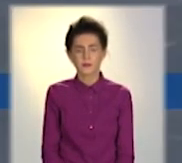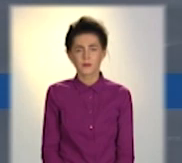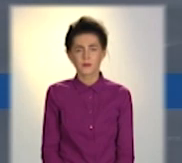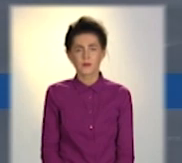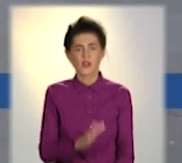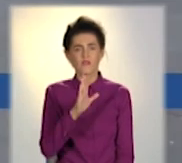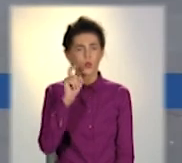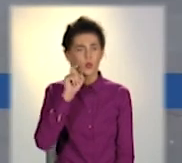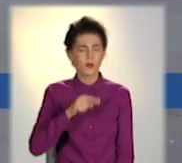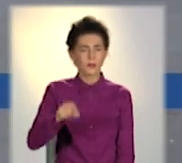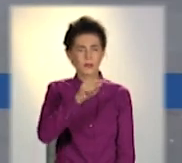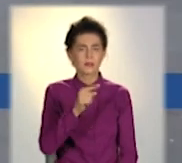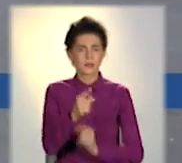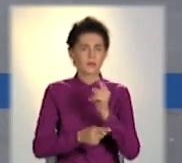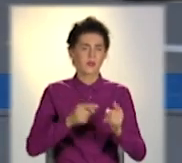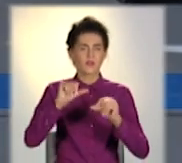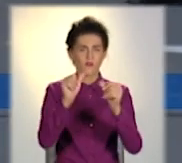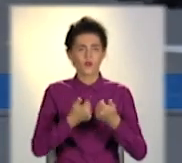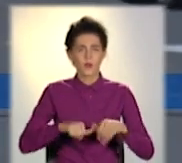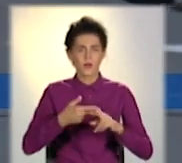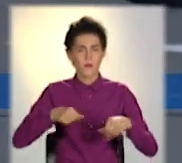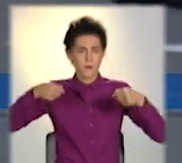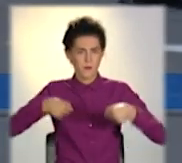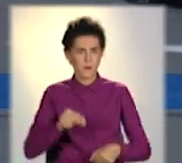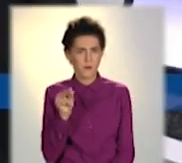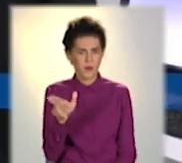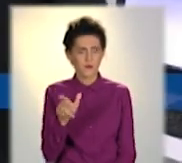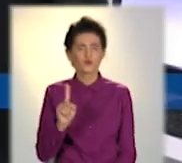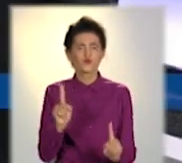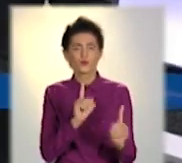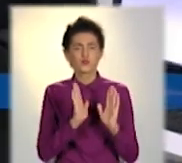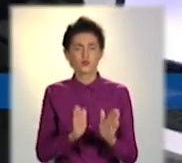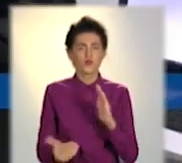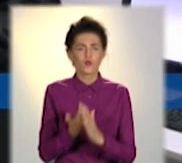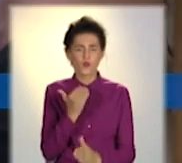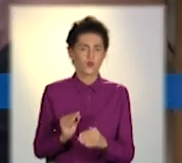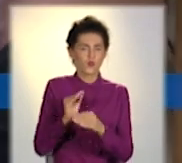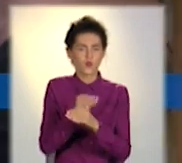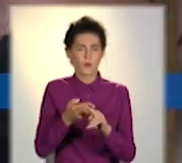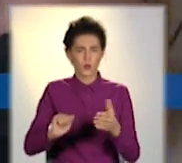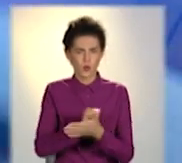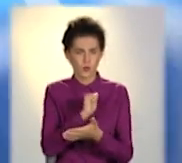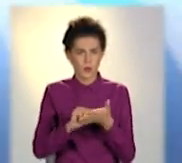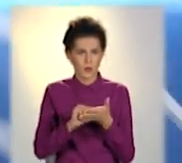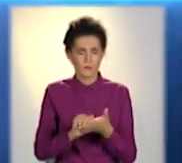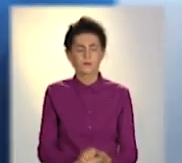В Україні зміниться формат водійського посвідчення. Що нового додадуть у документ?